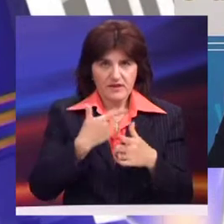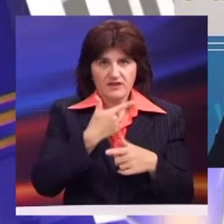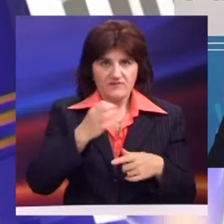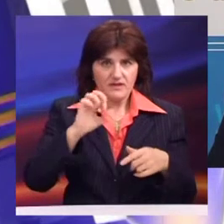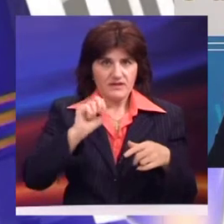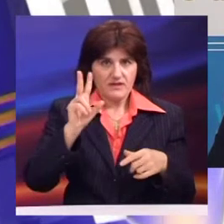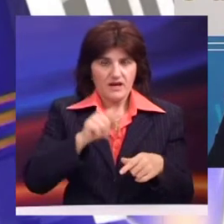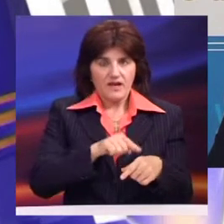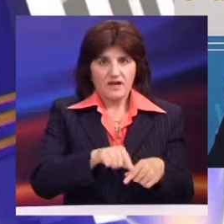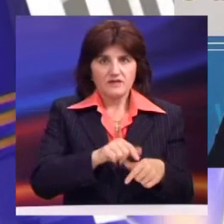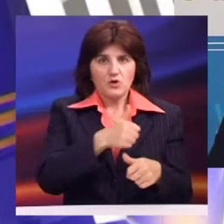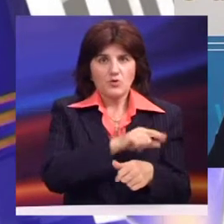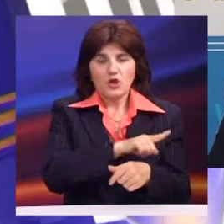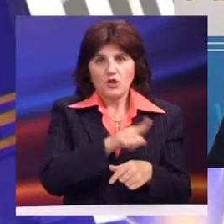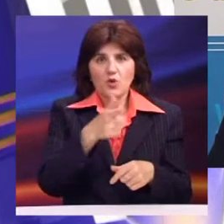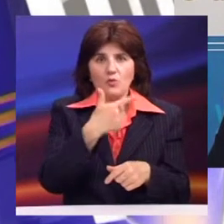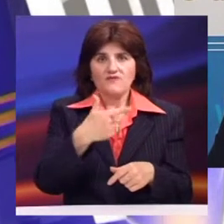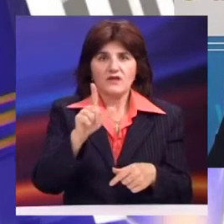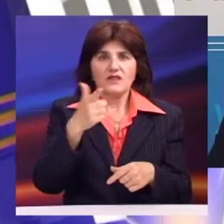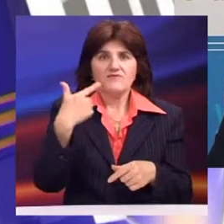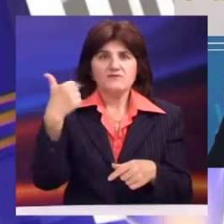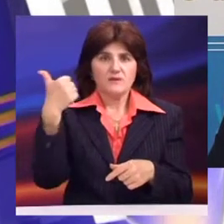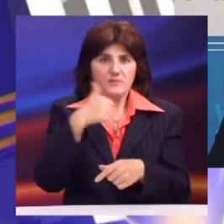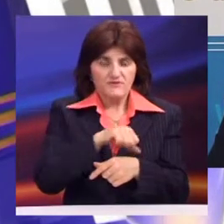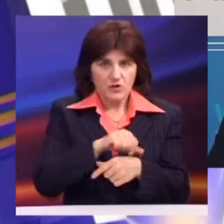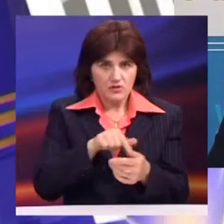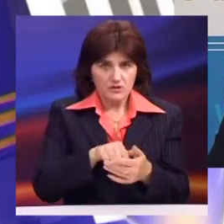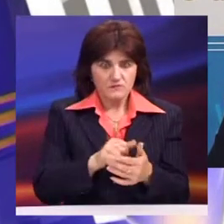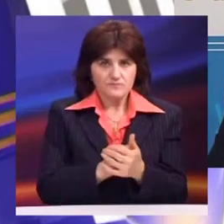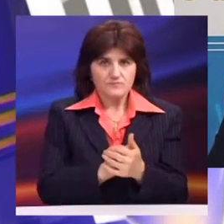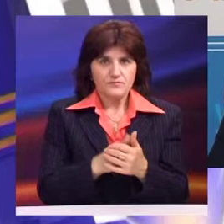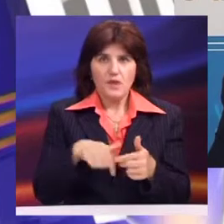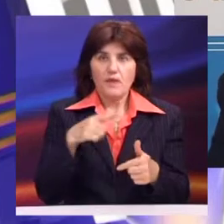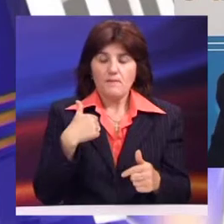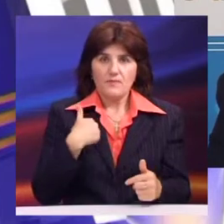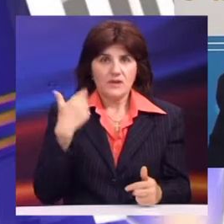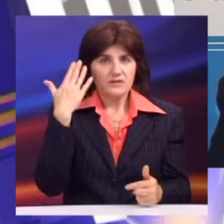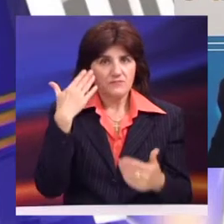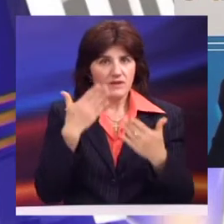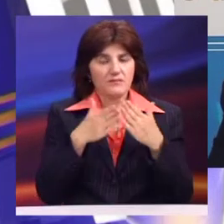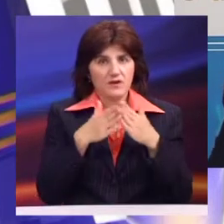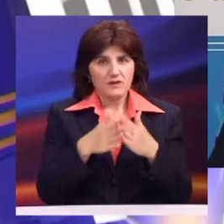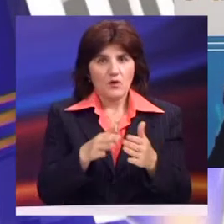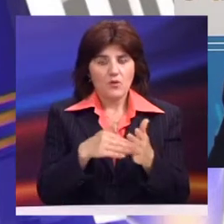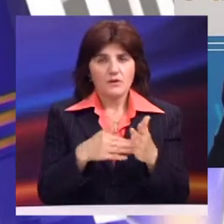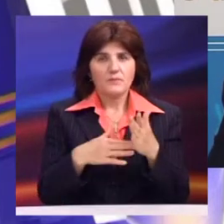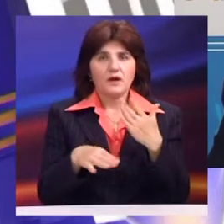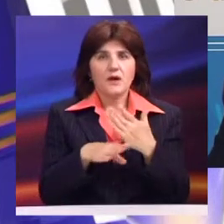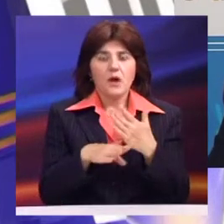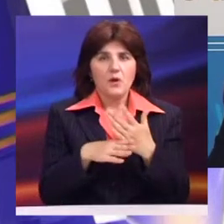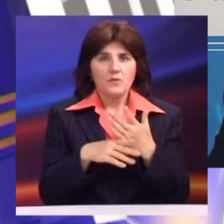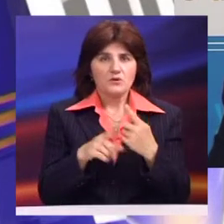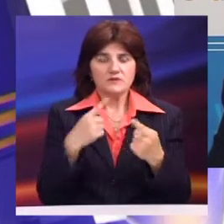za 2013. i 2021. je to jedan od glavnih prioriteta i principa. Mi smatramo da na ovaj način